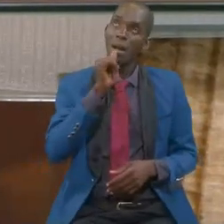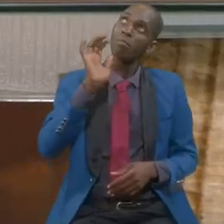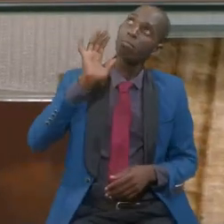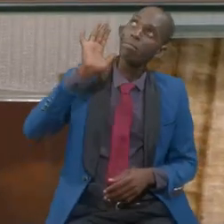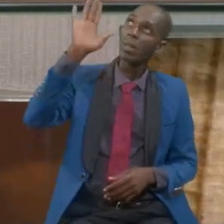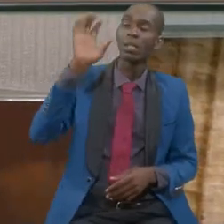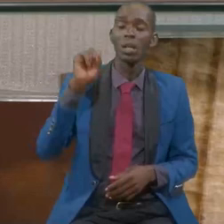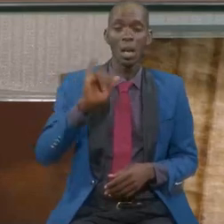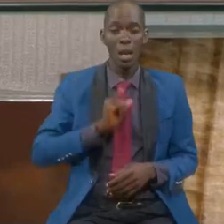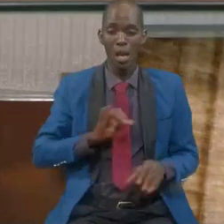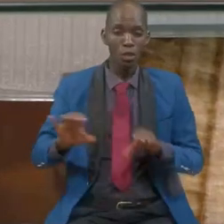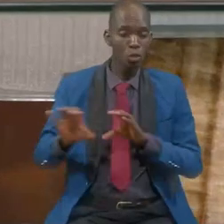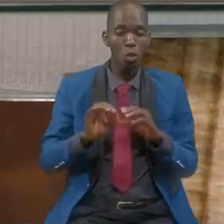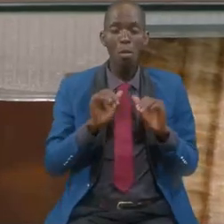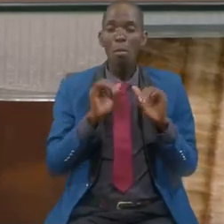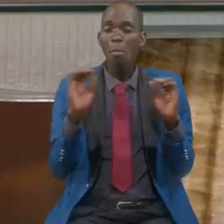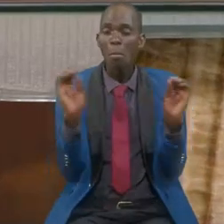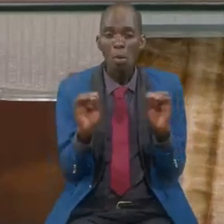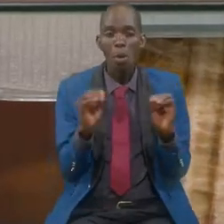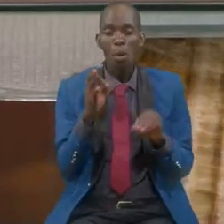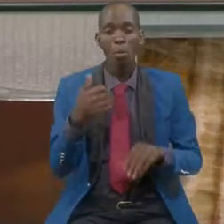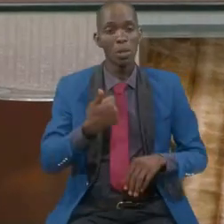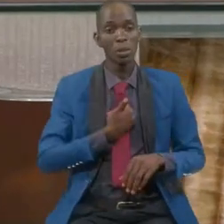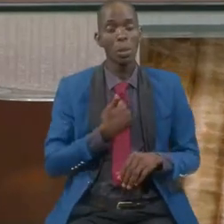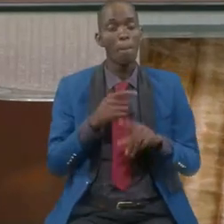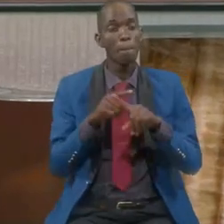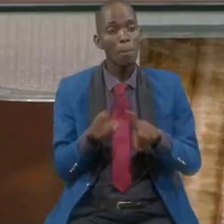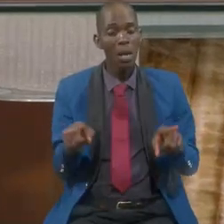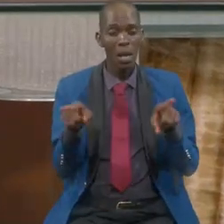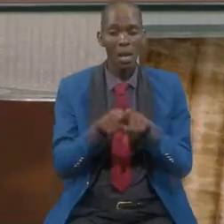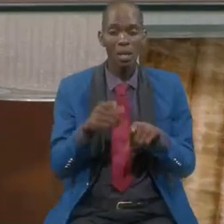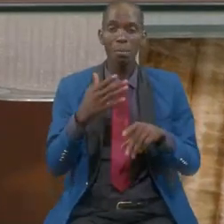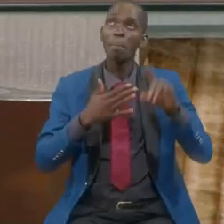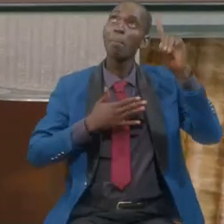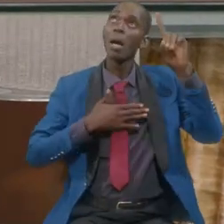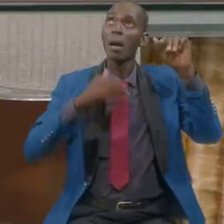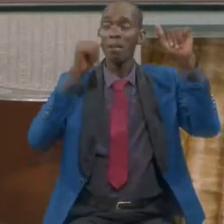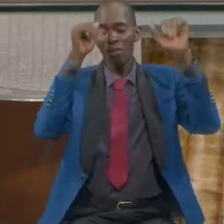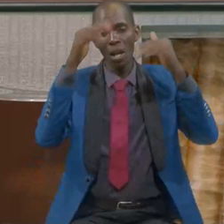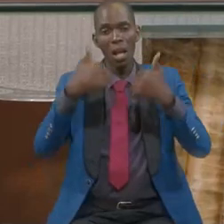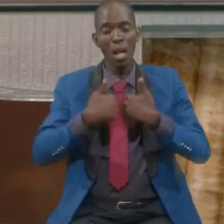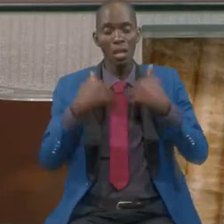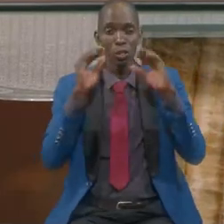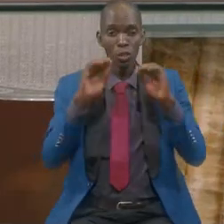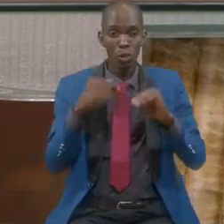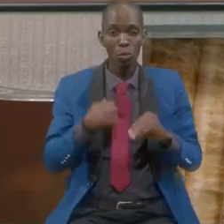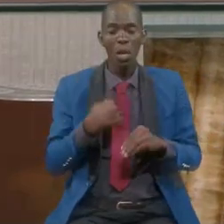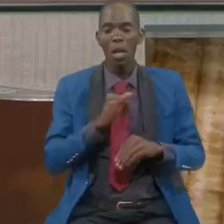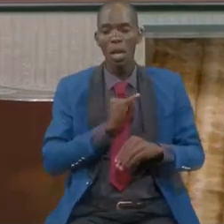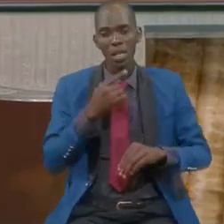de moi-même, mais que je parle selon ce que le Père m'a